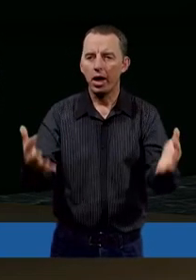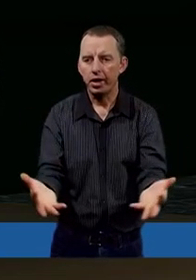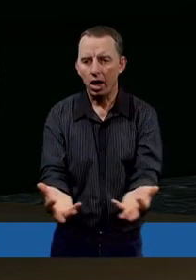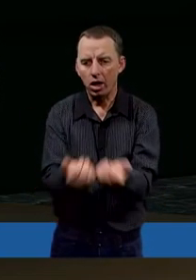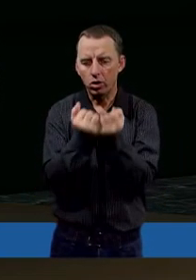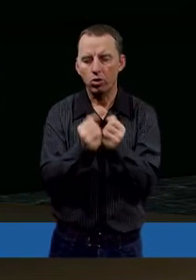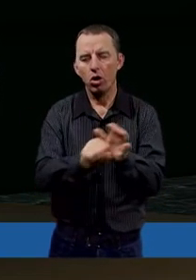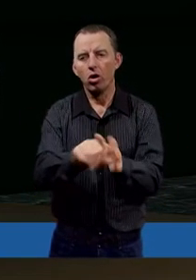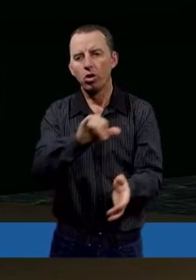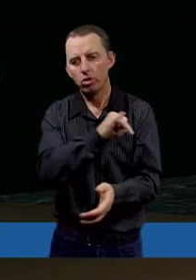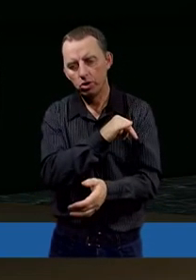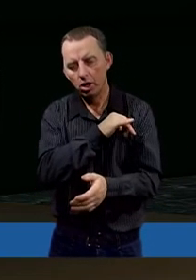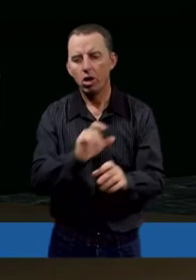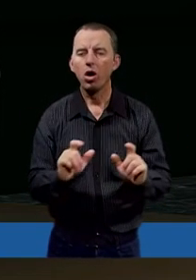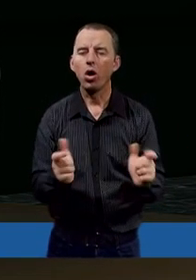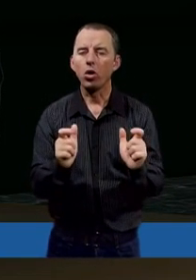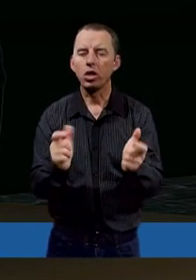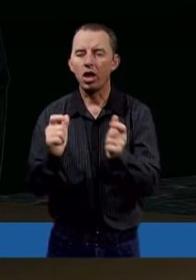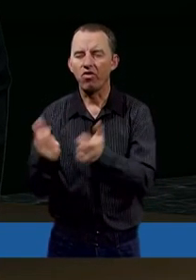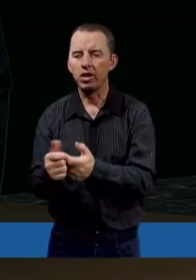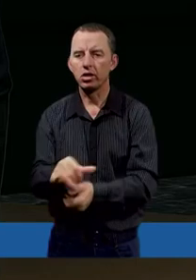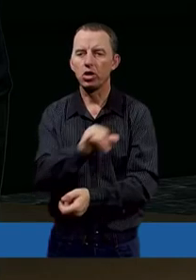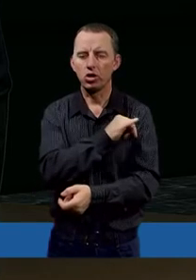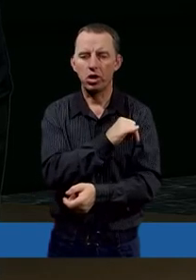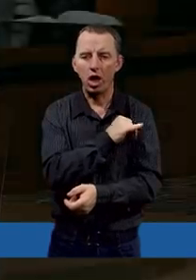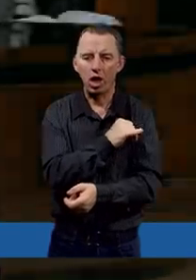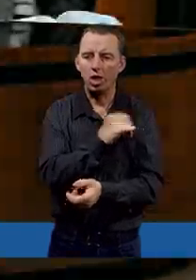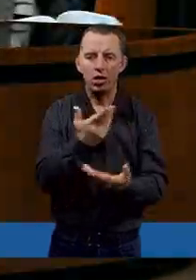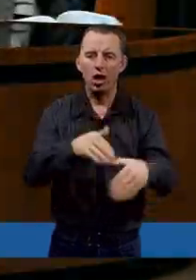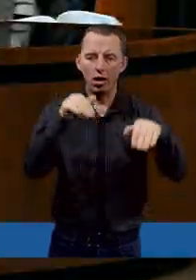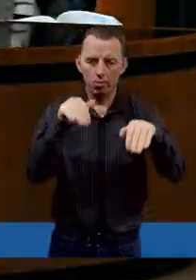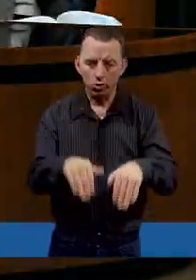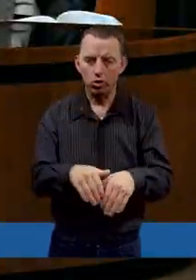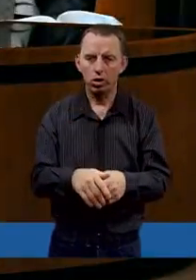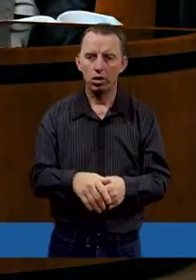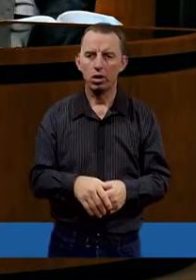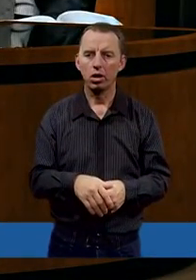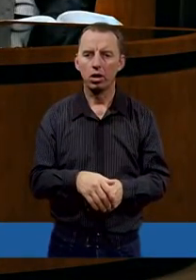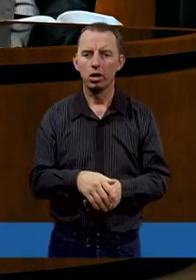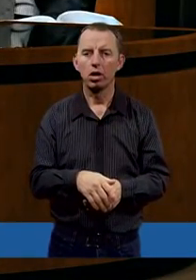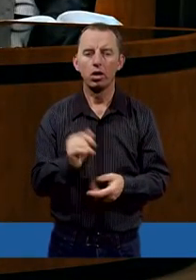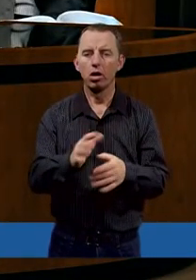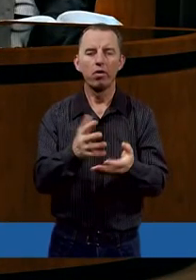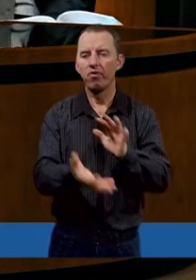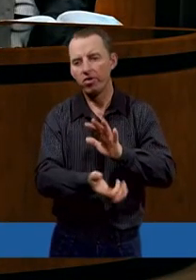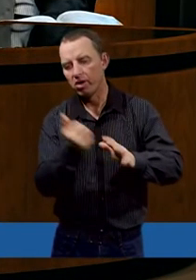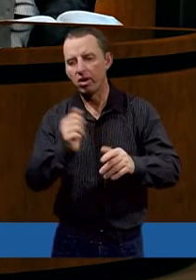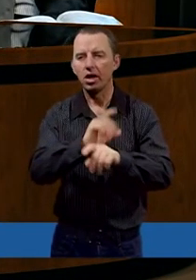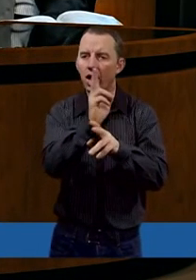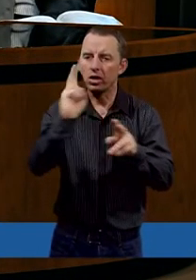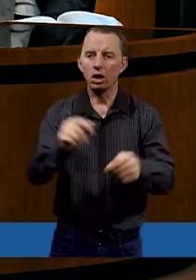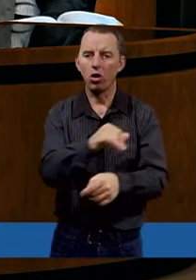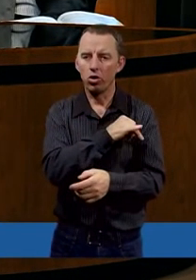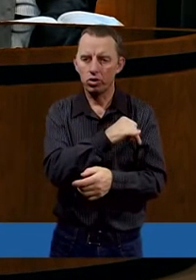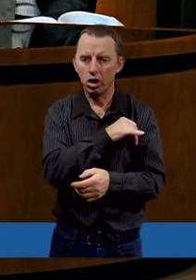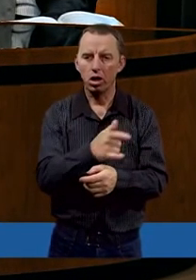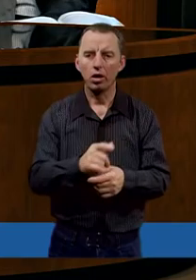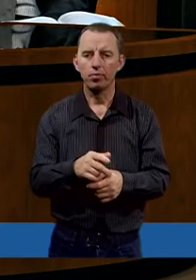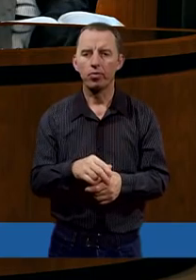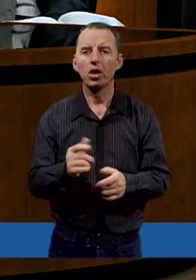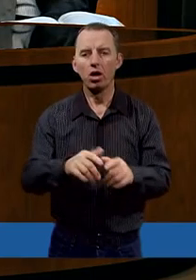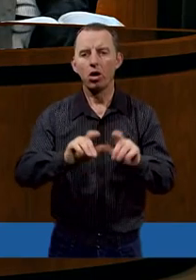właśnie od grzechu, od tych konsekwencji grzechu. Oczywiście nie chodzi o to, że Pan Bóg będzie ratował ich z każdego grzechu, z